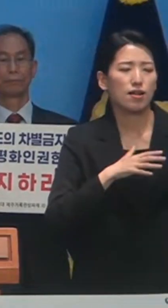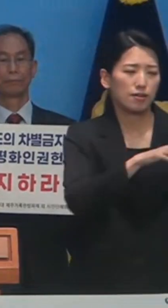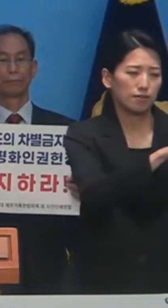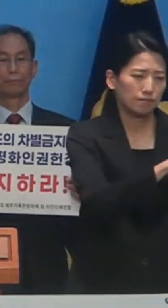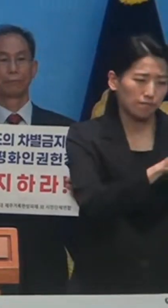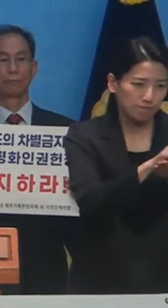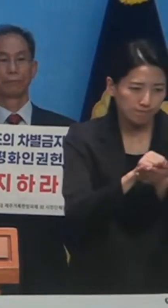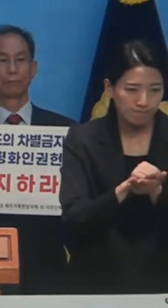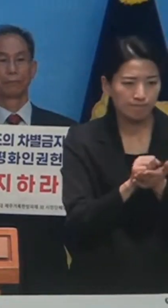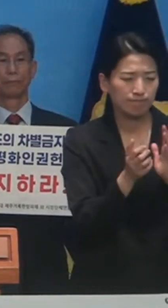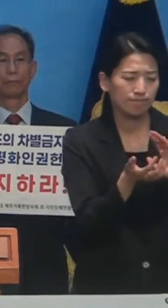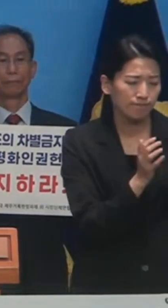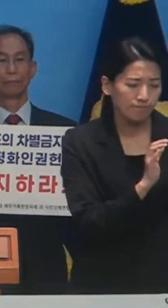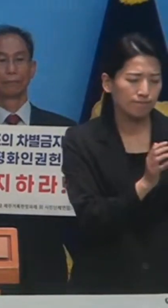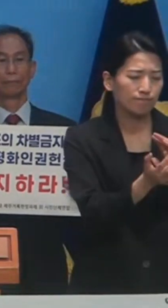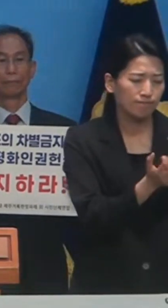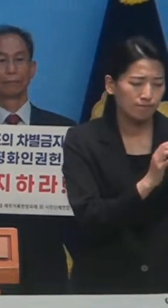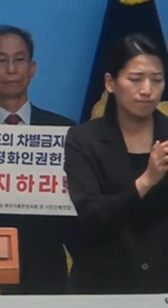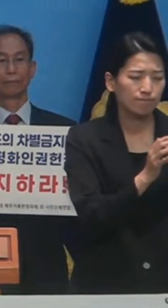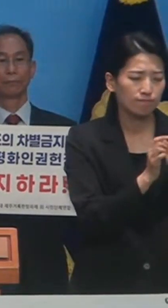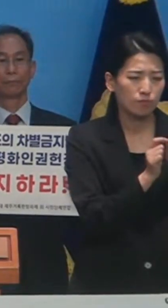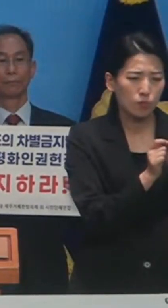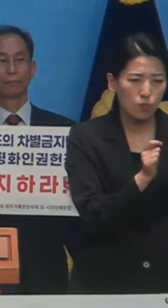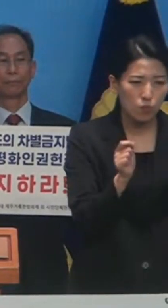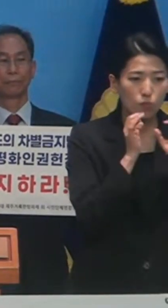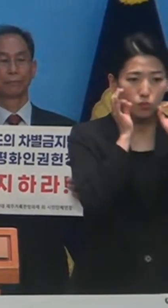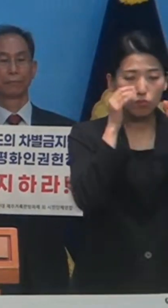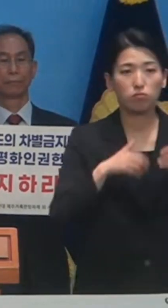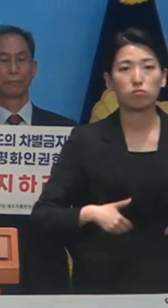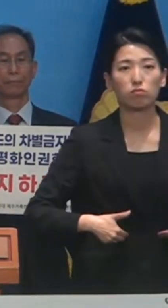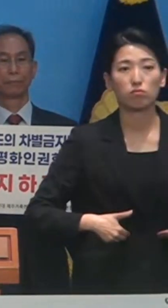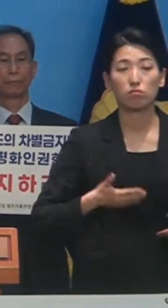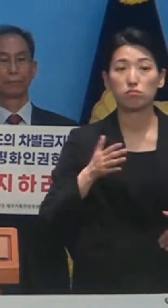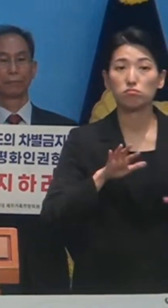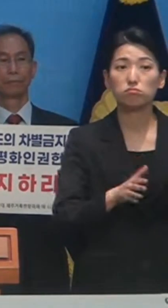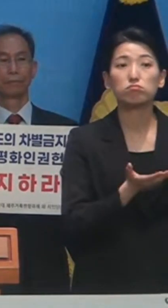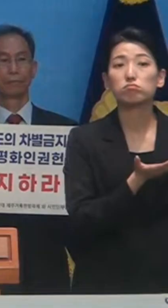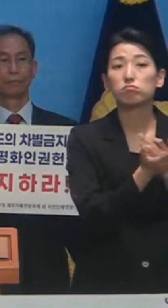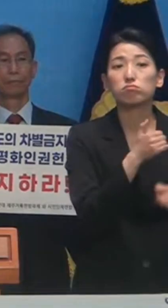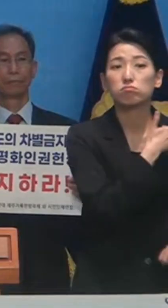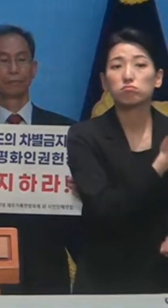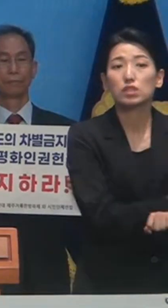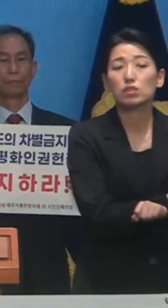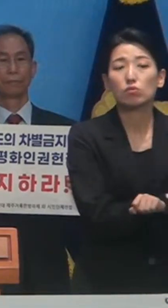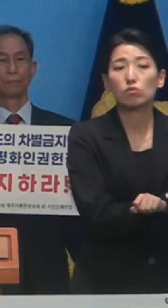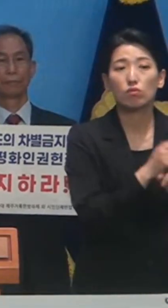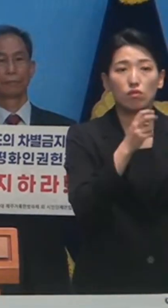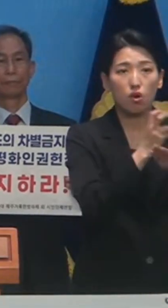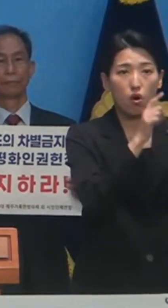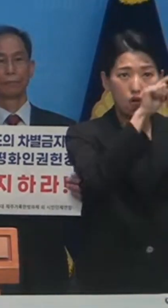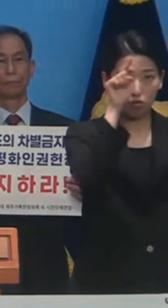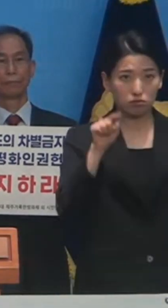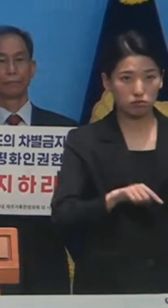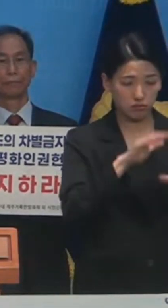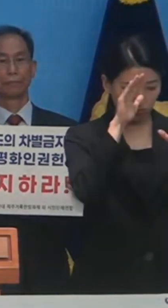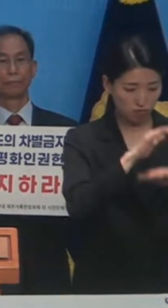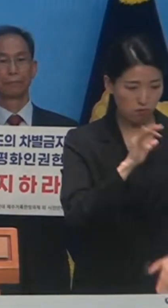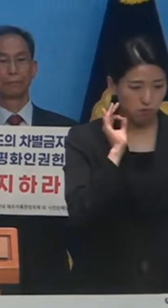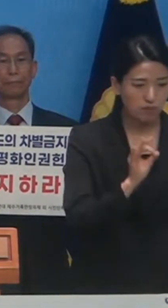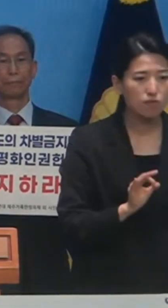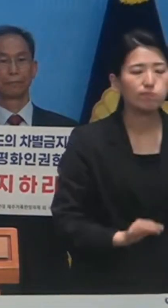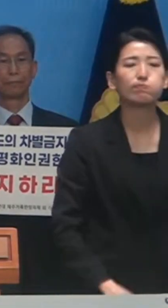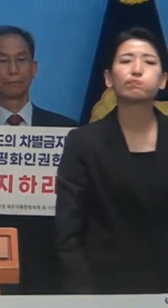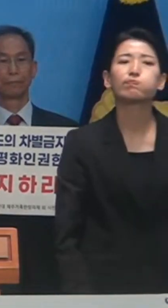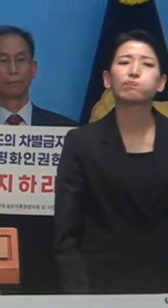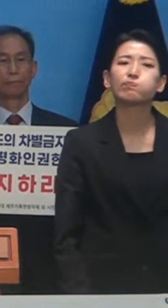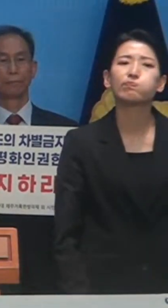합니다. 그러나 제주평화 인권헌장은 충분한 의견 수렴이 되지 않았습니다. 제주도민